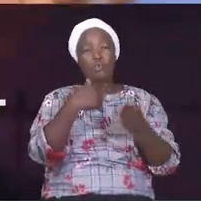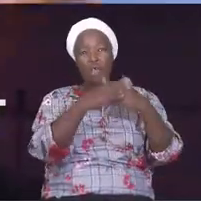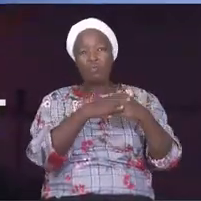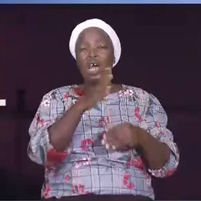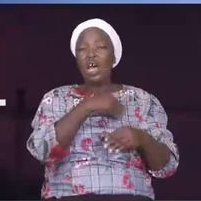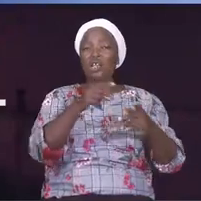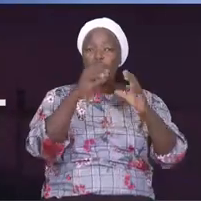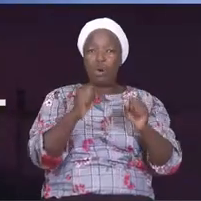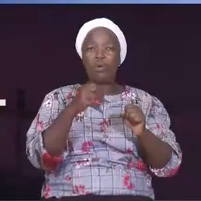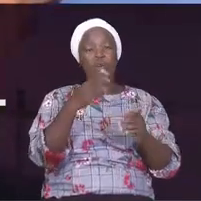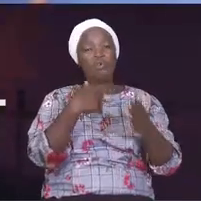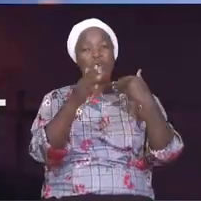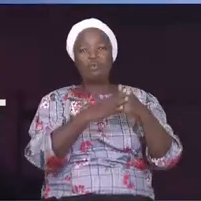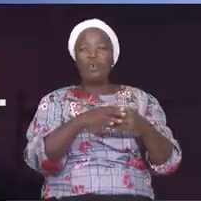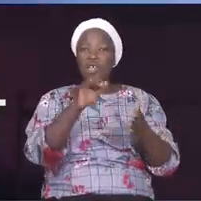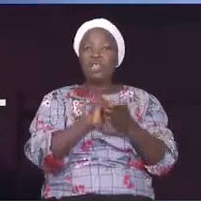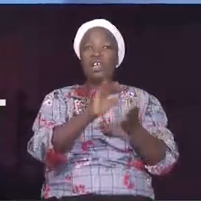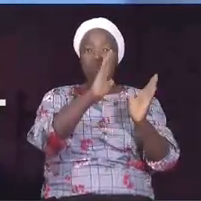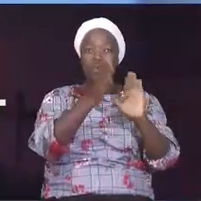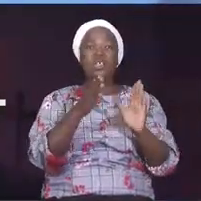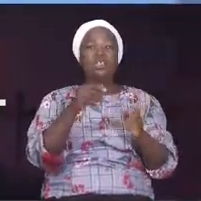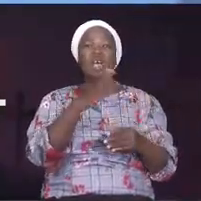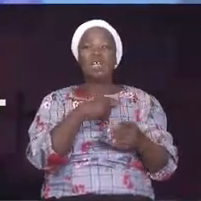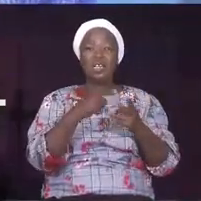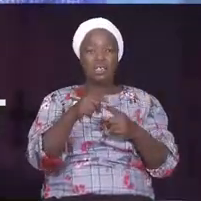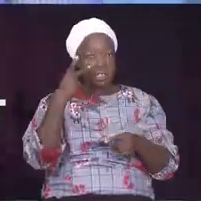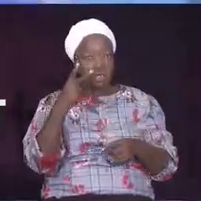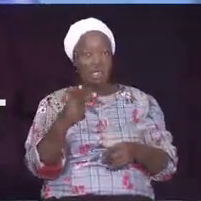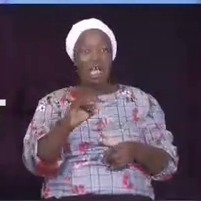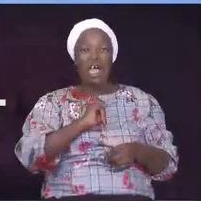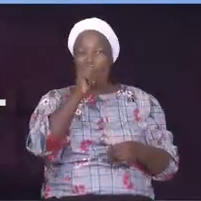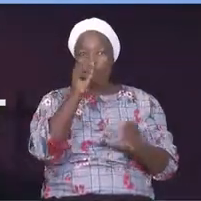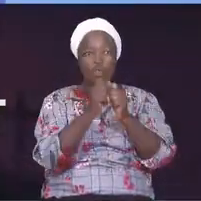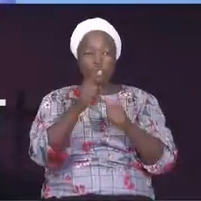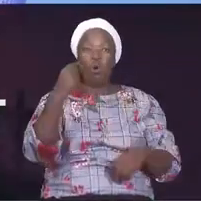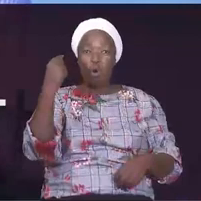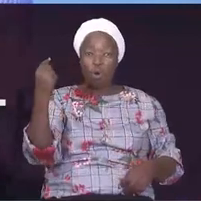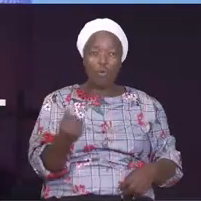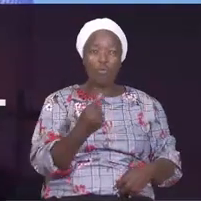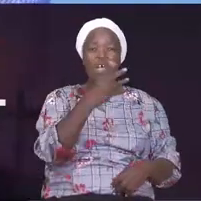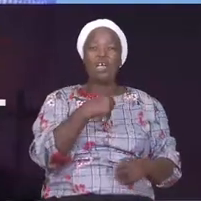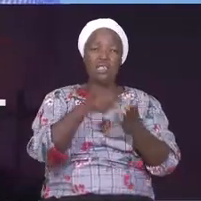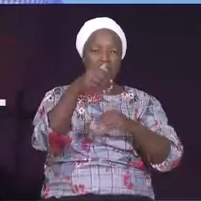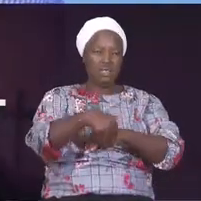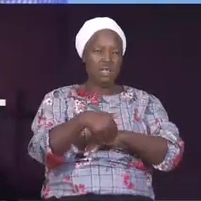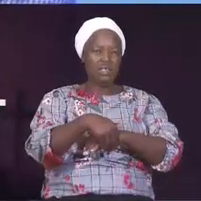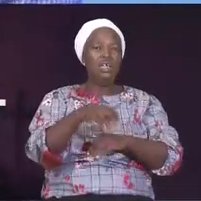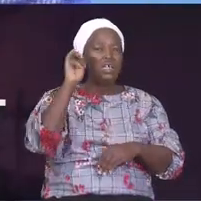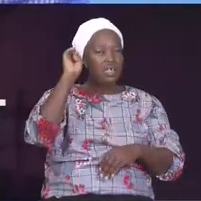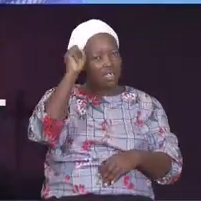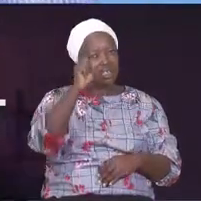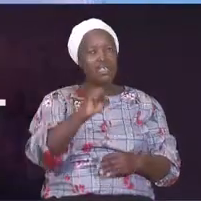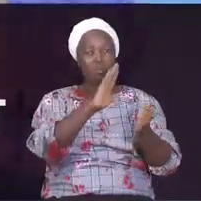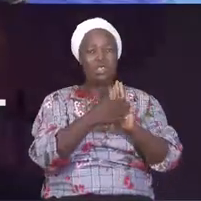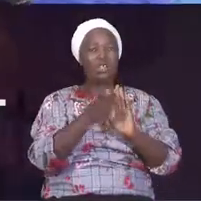présence du ciel, la gloire du ciel, la puissance du ciel, cette présence. Et de voici, je suis avec